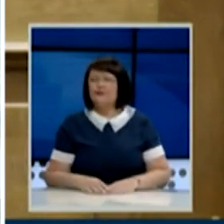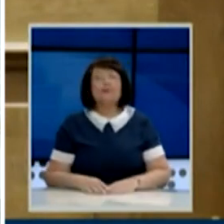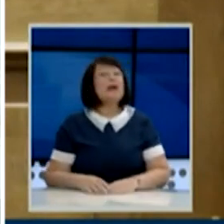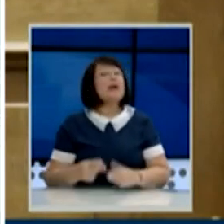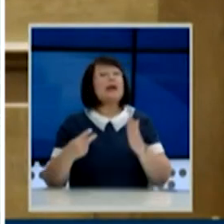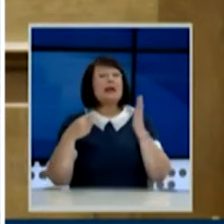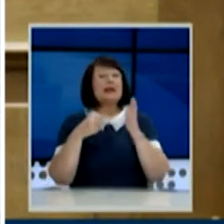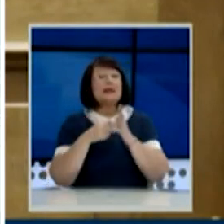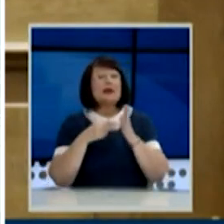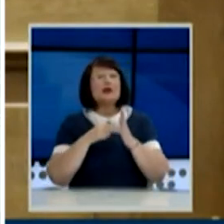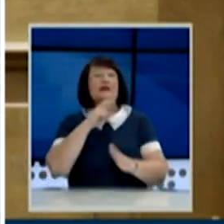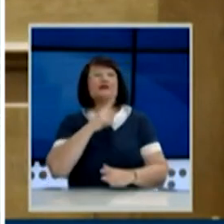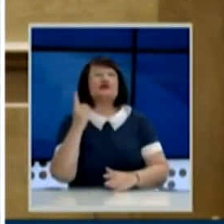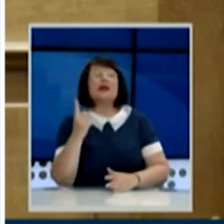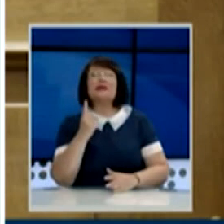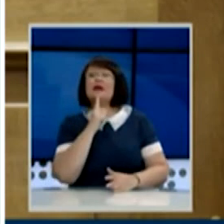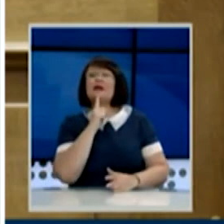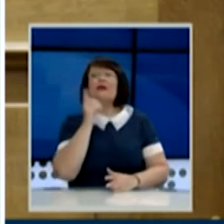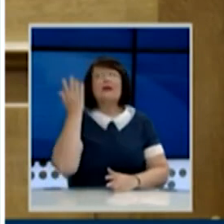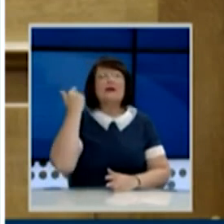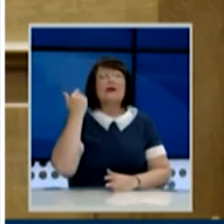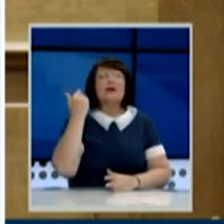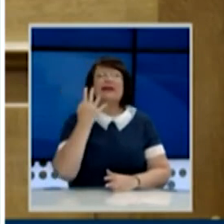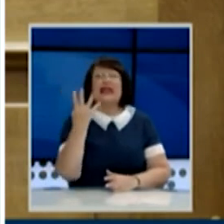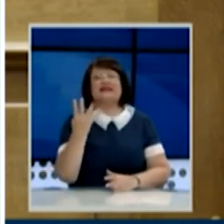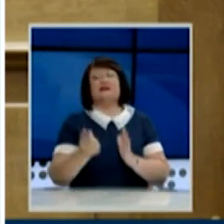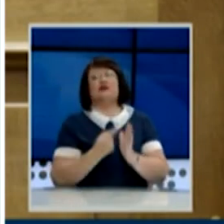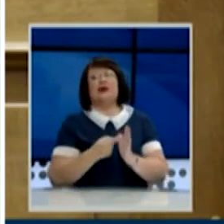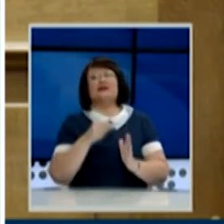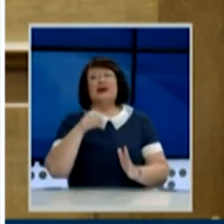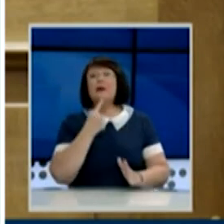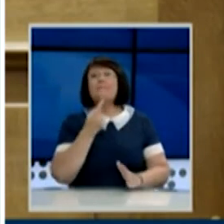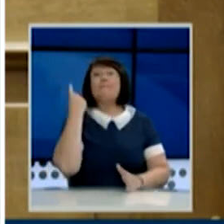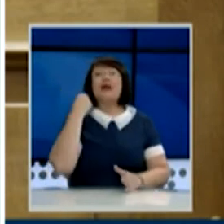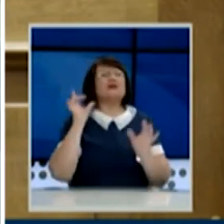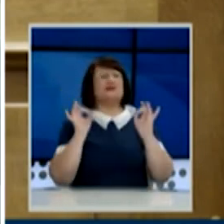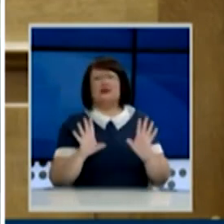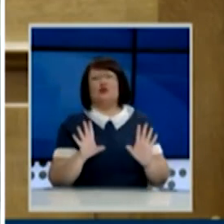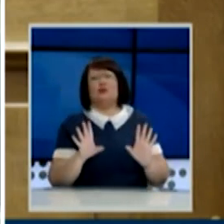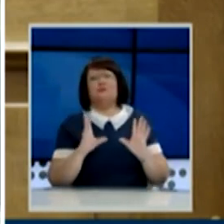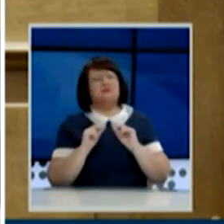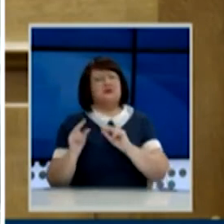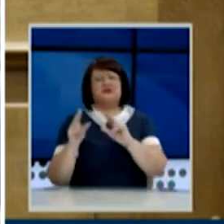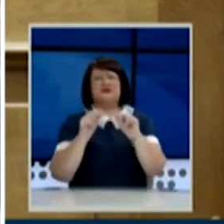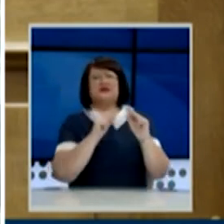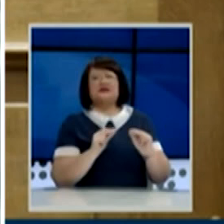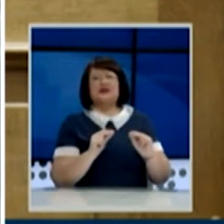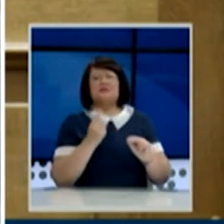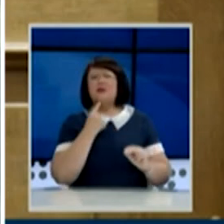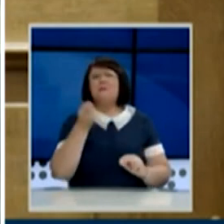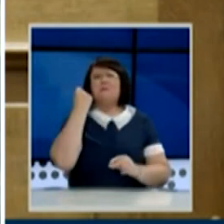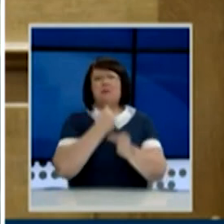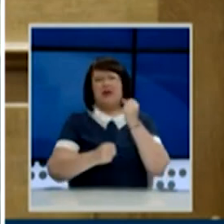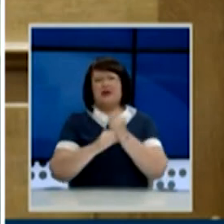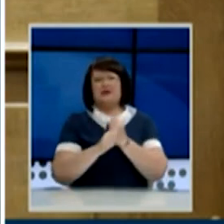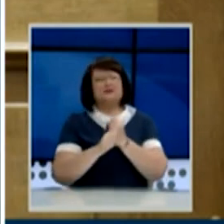το Υπουργείο Κλιματικής Αλλαγής. Πολιτική Προστασία και Κλιματικής Αλλαγής, ναι. Ακριβώς. Όπως ξέρετε, ούτε το